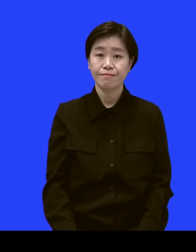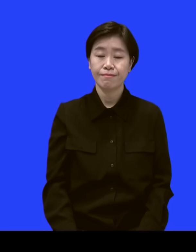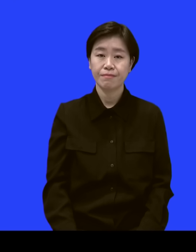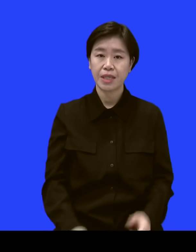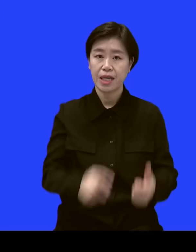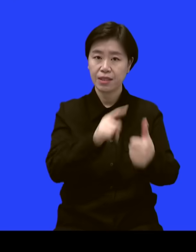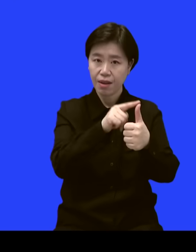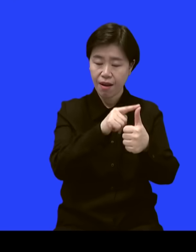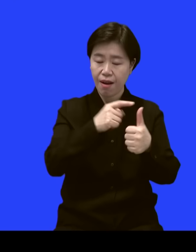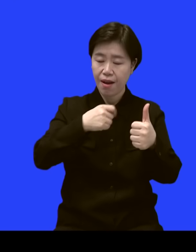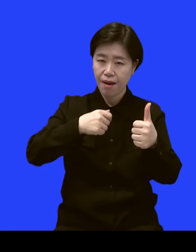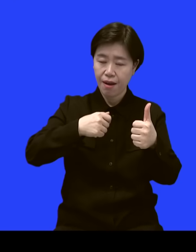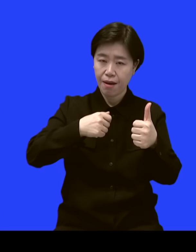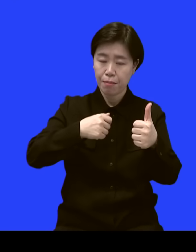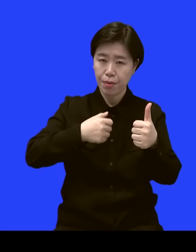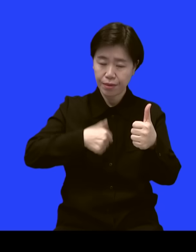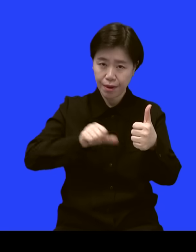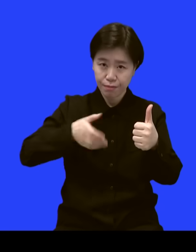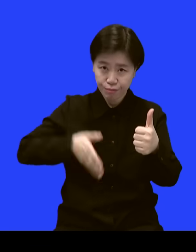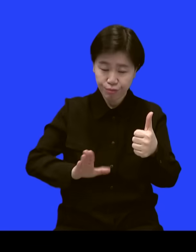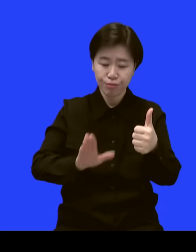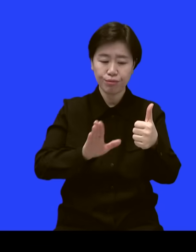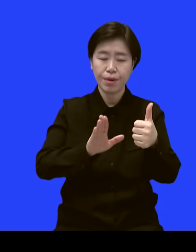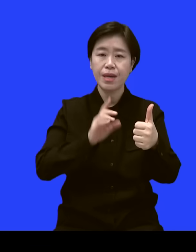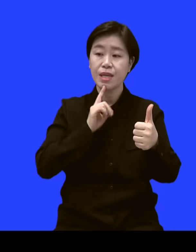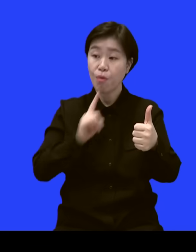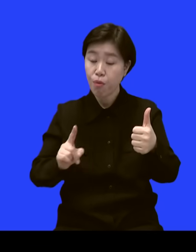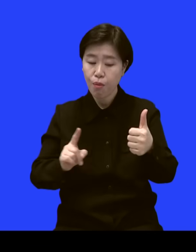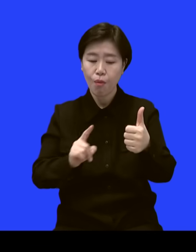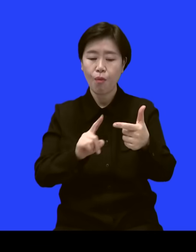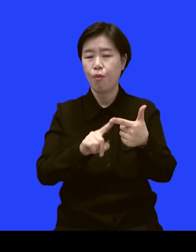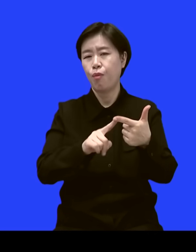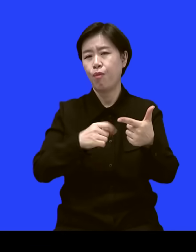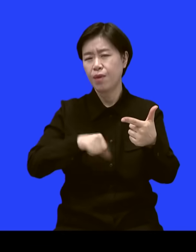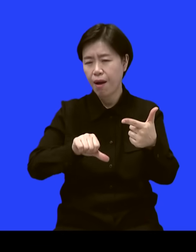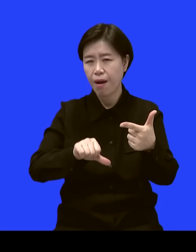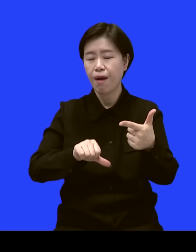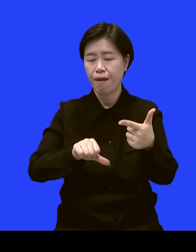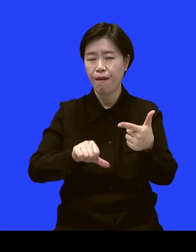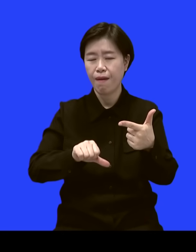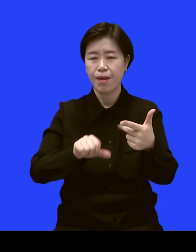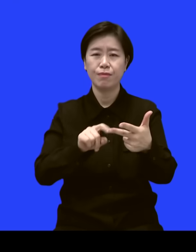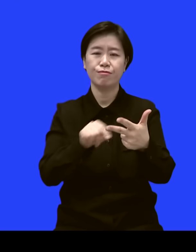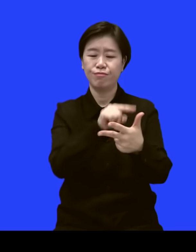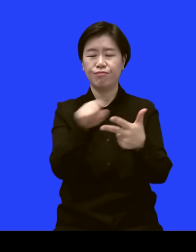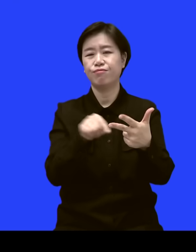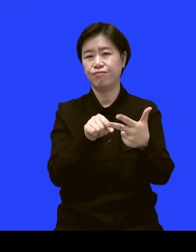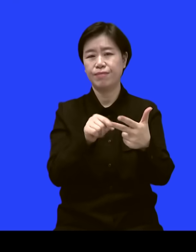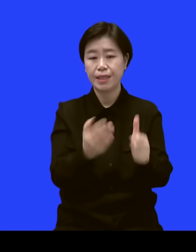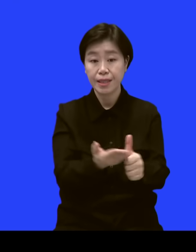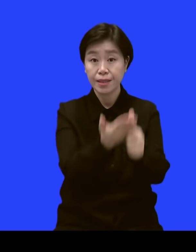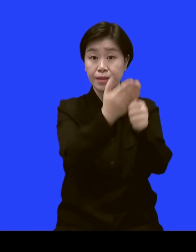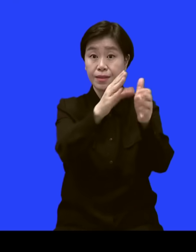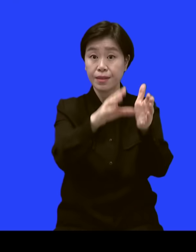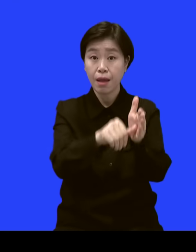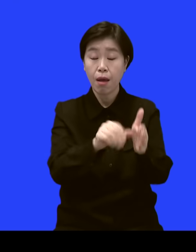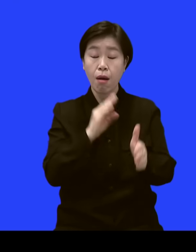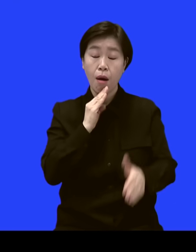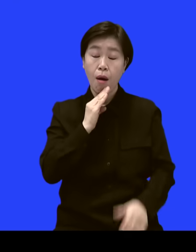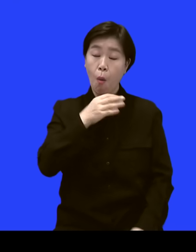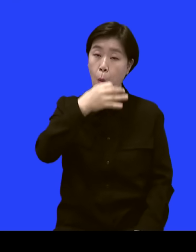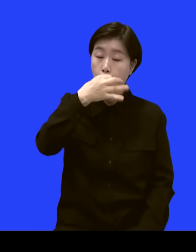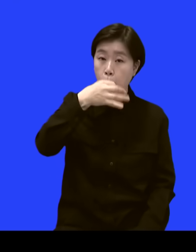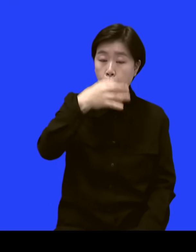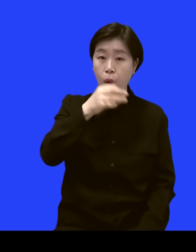낳고 아이고. 그래갖고 사랑하셨네요. 사랑하셨네요. 예, 정말 정신없이 임신